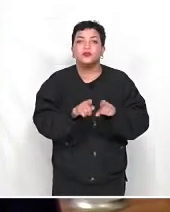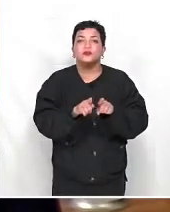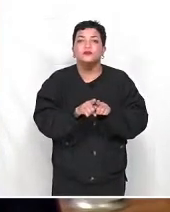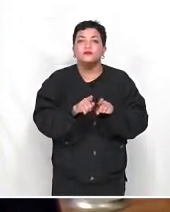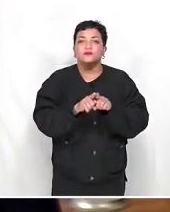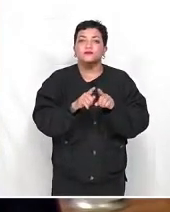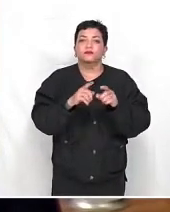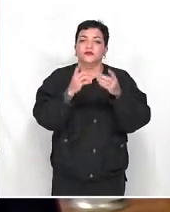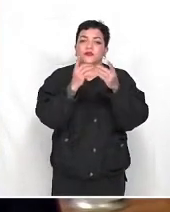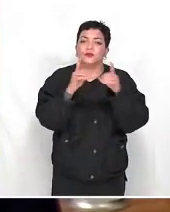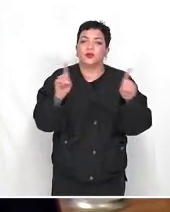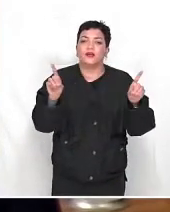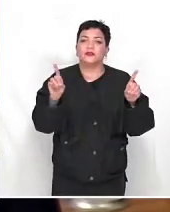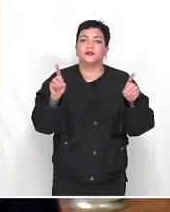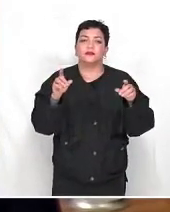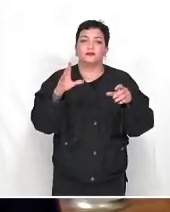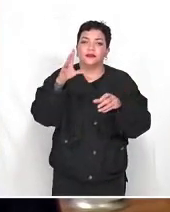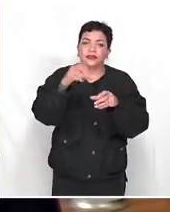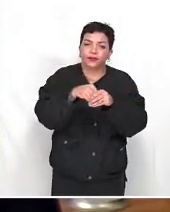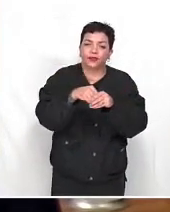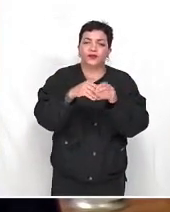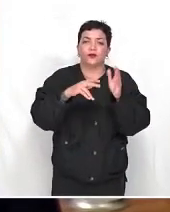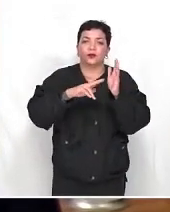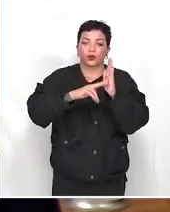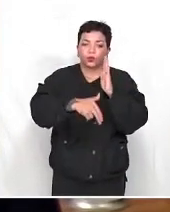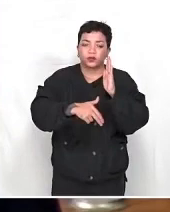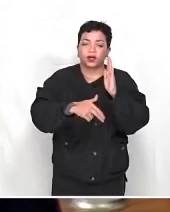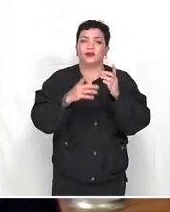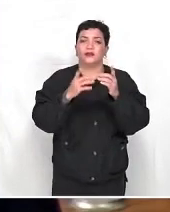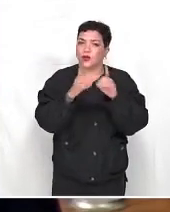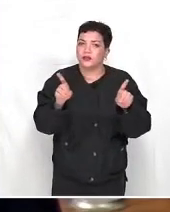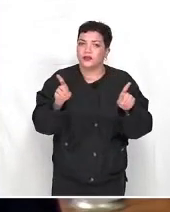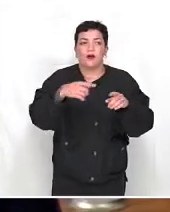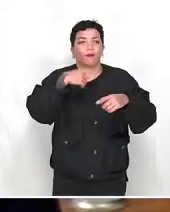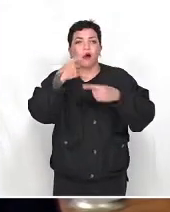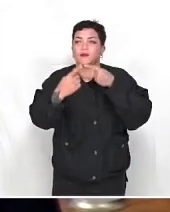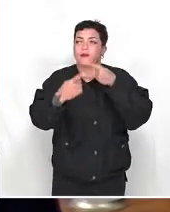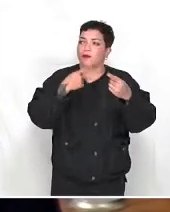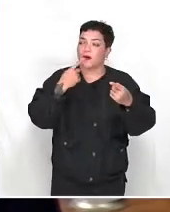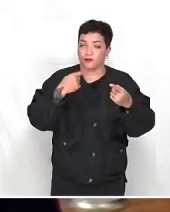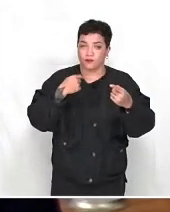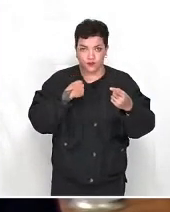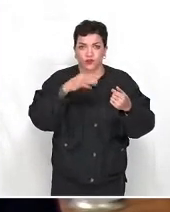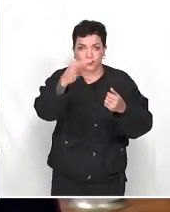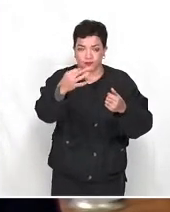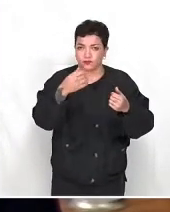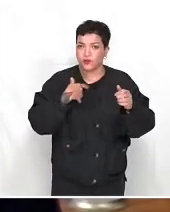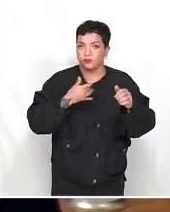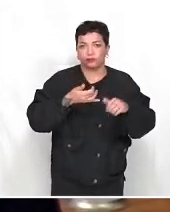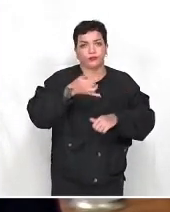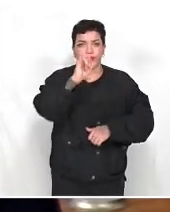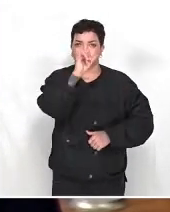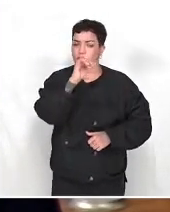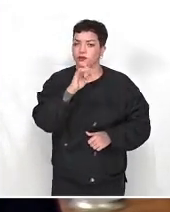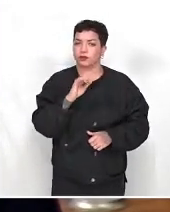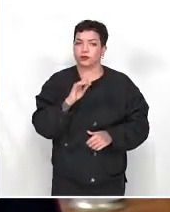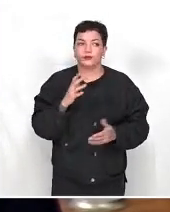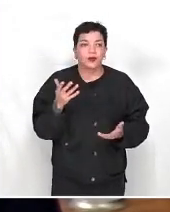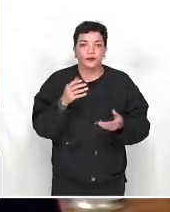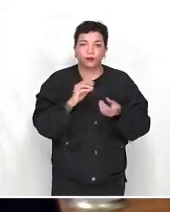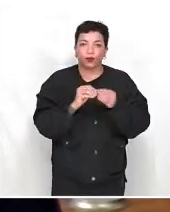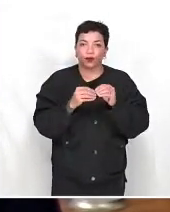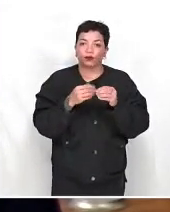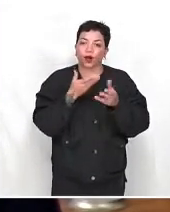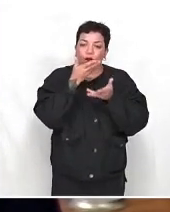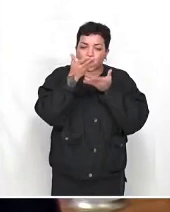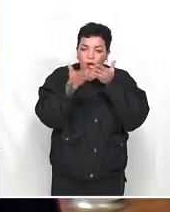démocratie participative, de contrat démocratique. Moi, je ne demande que ça. J'y souscris à 150%. Mais ce n'est pas des mots dont on a besoin, ce n'est